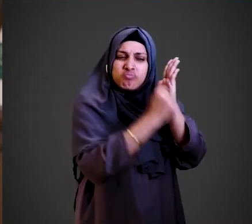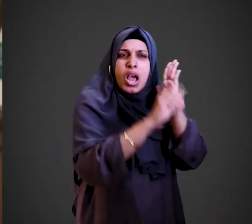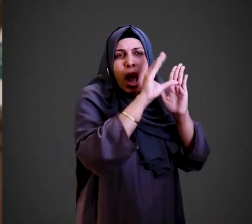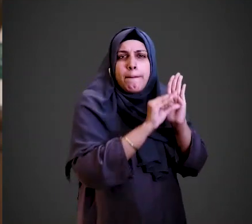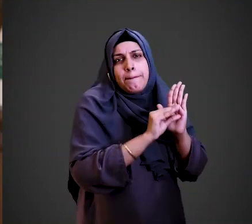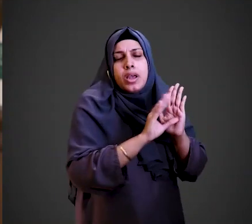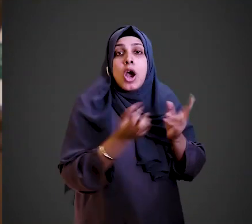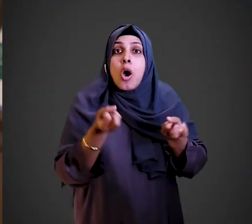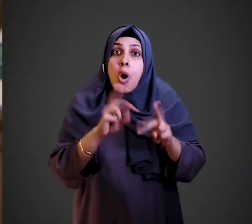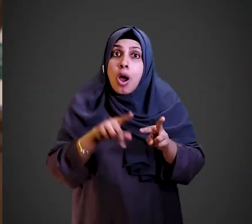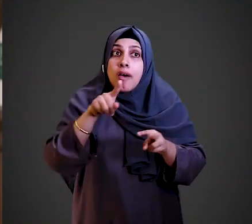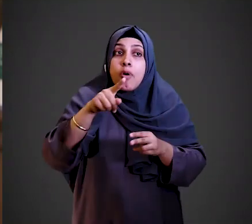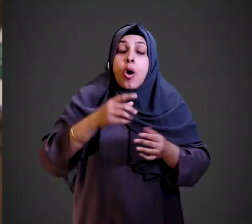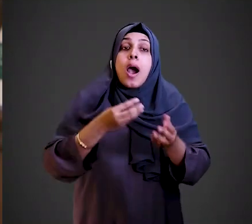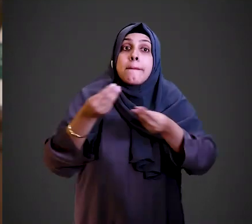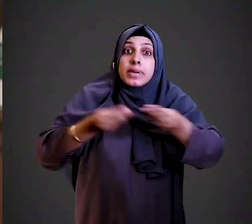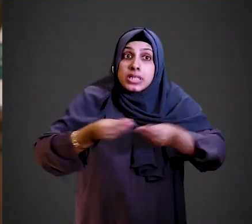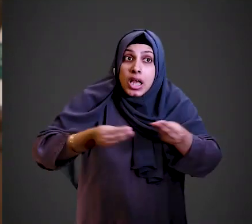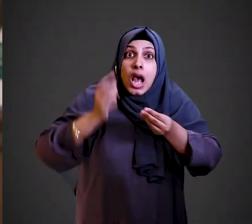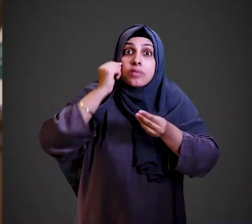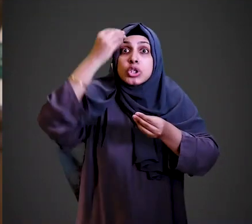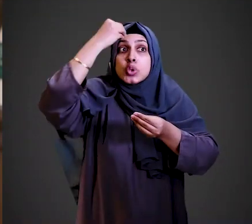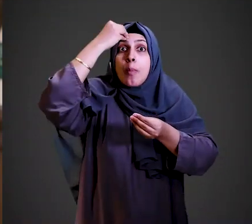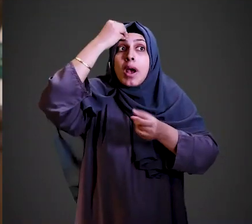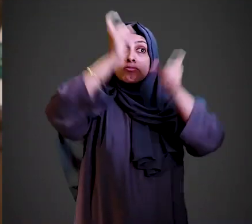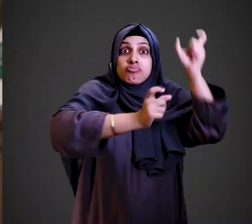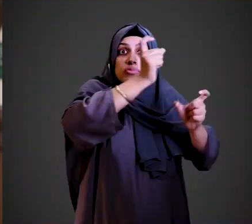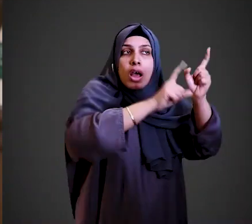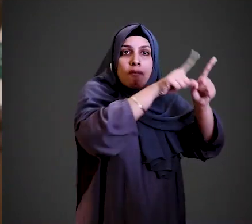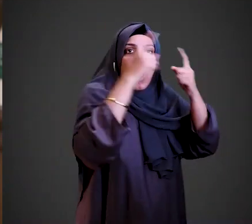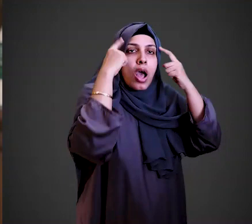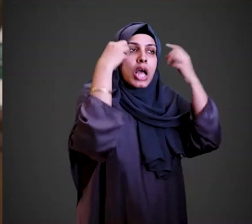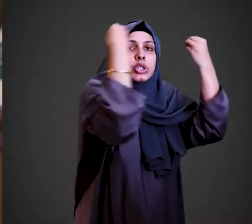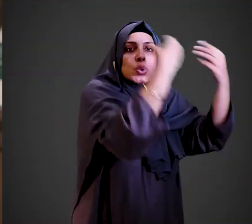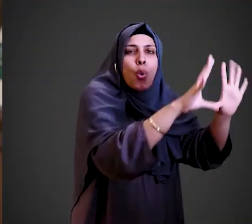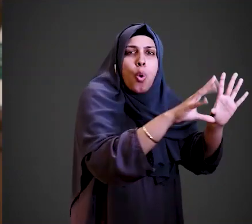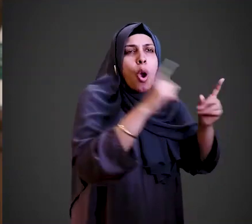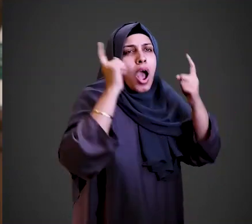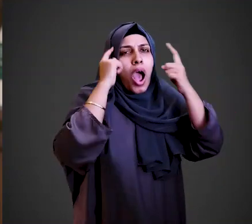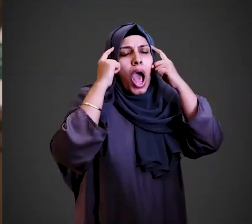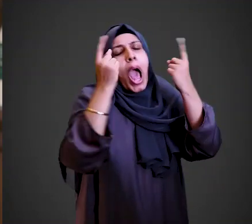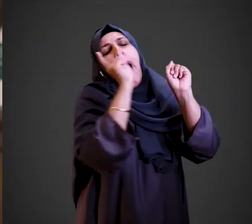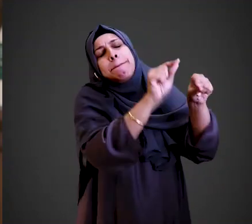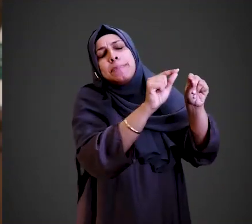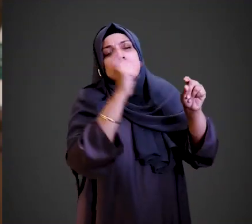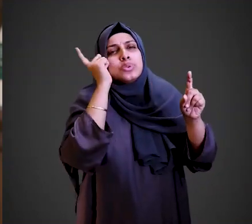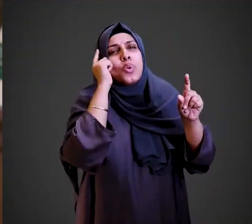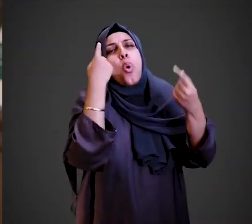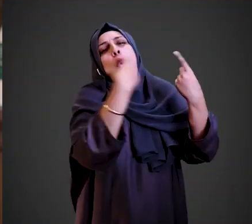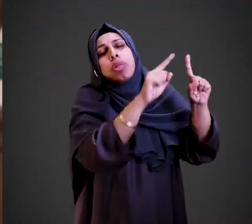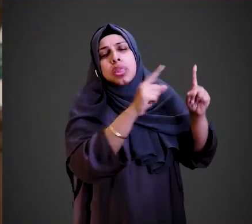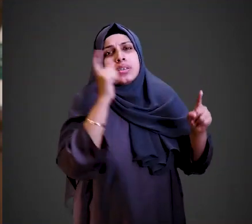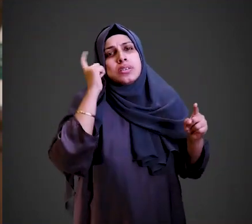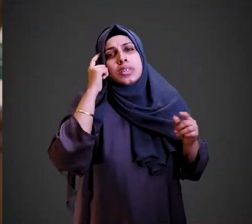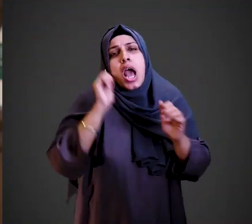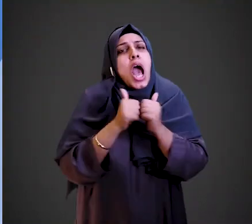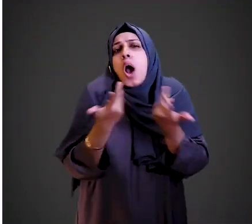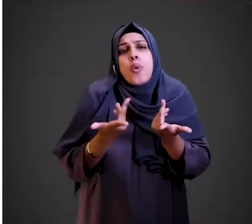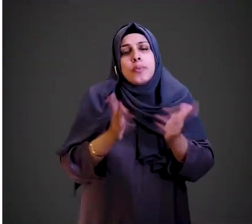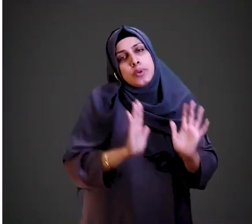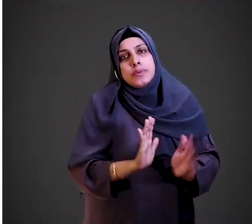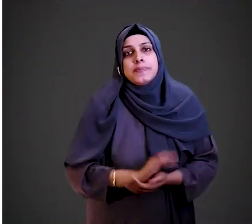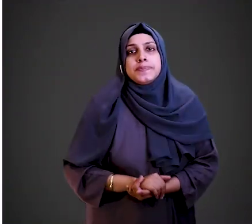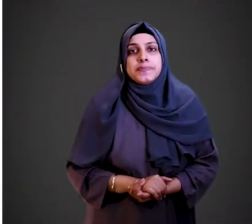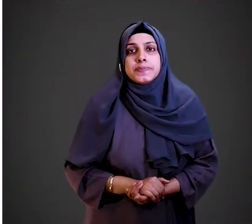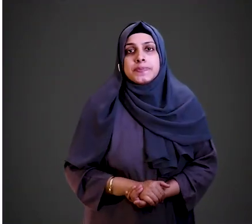اس کو مارکیٹ پلیئرز کے اوپر چھوڑ دیں کہ وہ اس کے رولز اینڈ ریگولیشنز طے کریں کہ وہ اس کو کس طریقے سے چلائیں